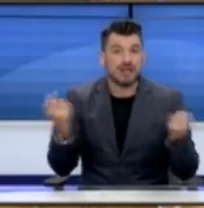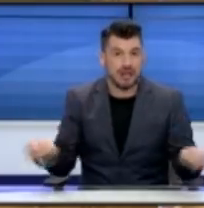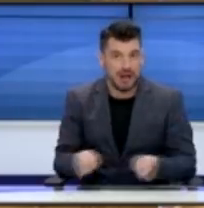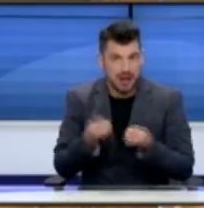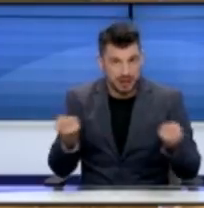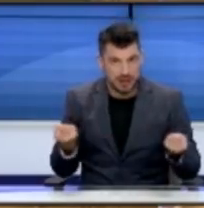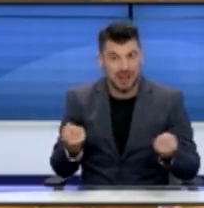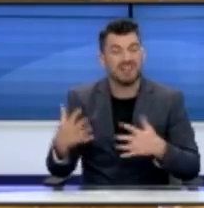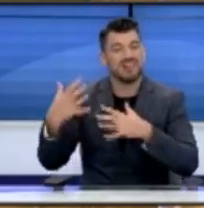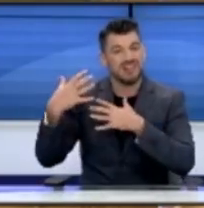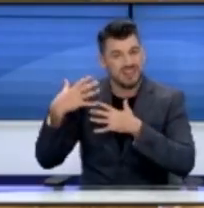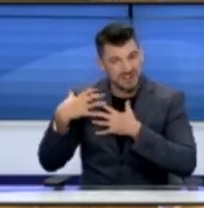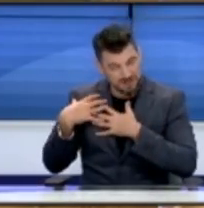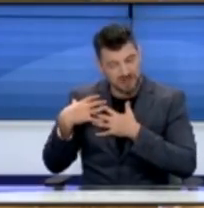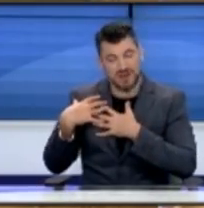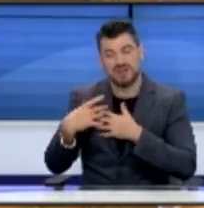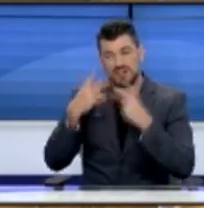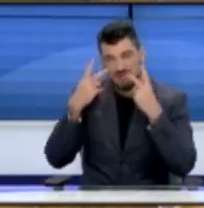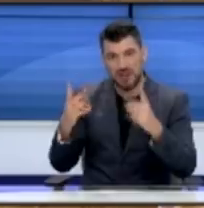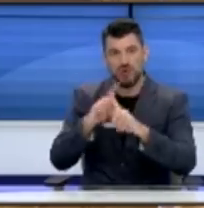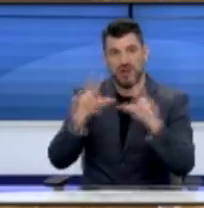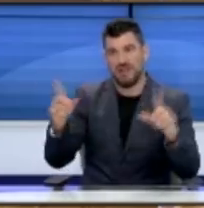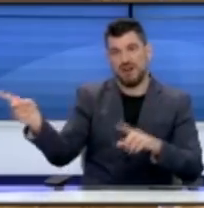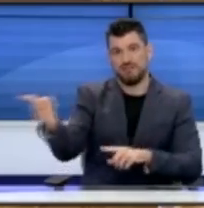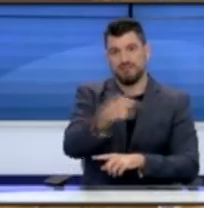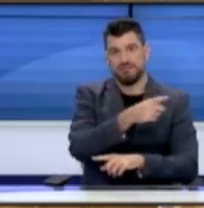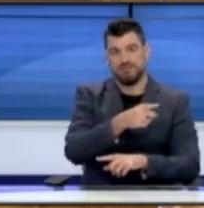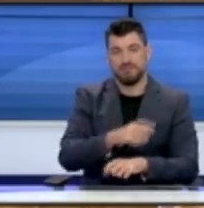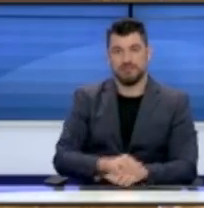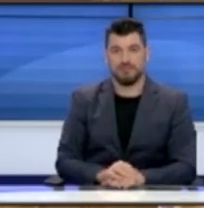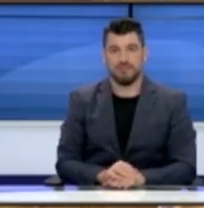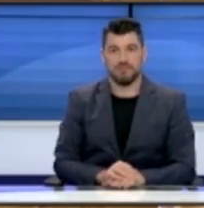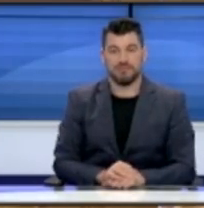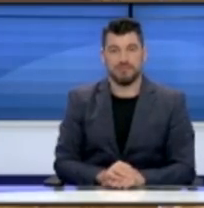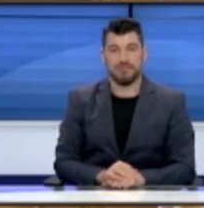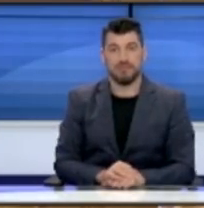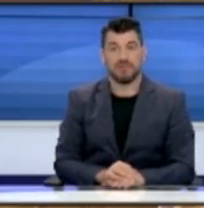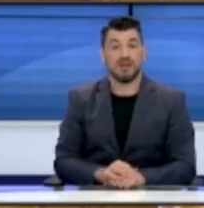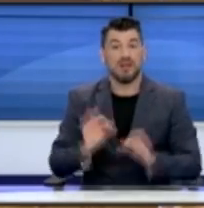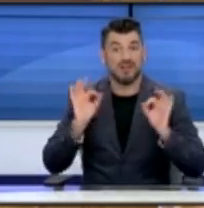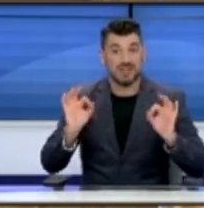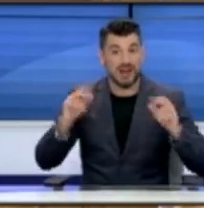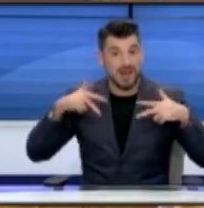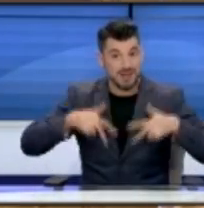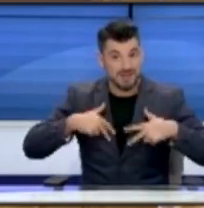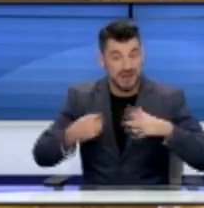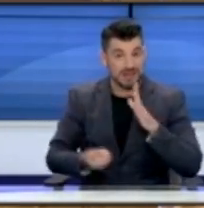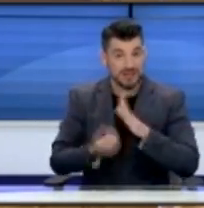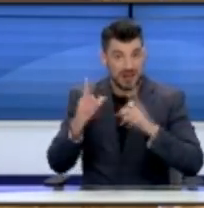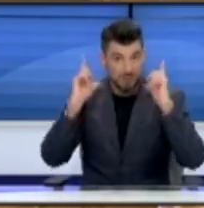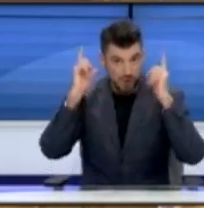εγκληματικών ευθυνών σας έχει όλους μέσα. Βέβαια, η κυβέρνηση της Νέας Δημοκρατίας προκαλεί και από